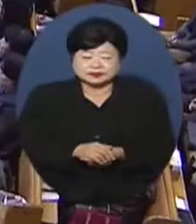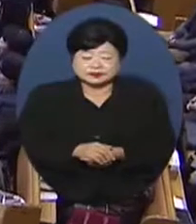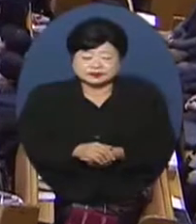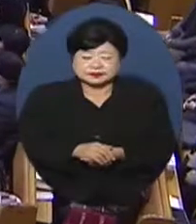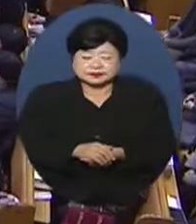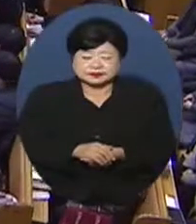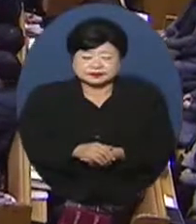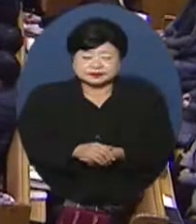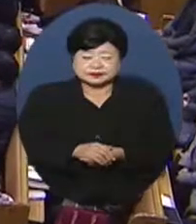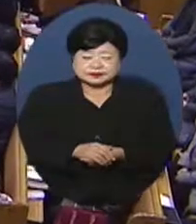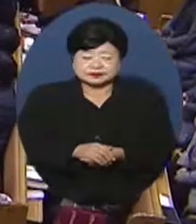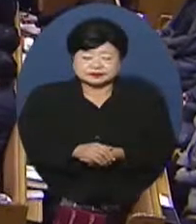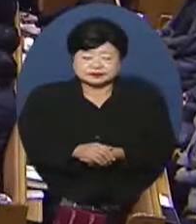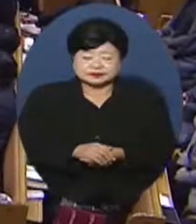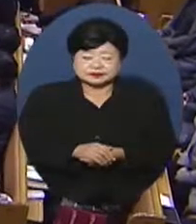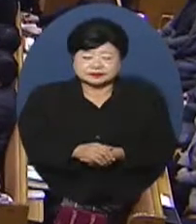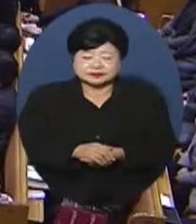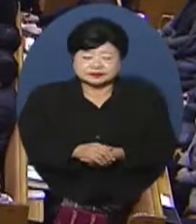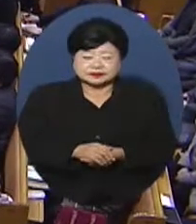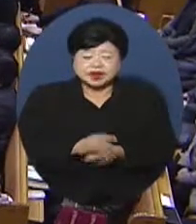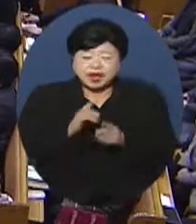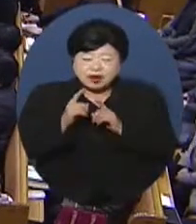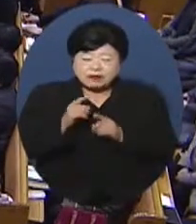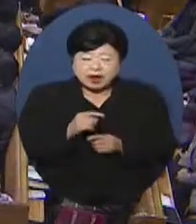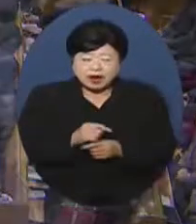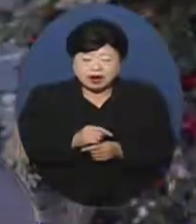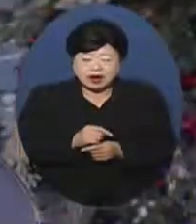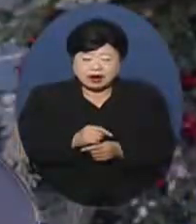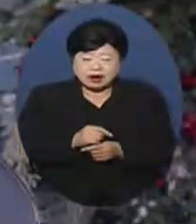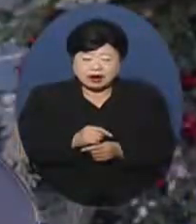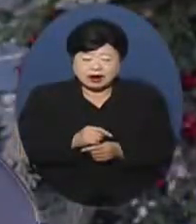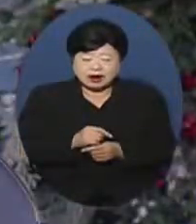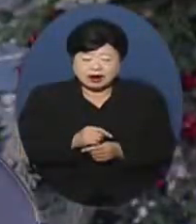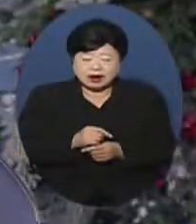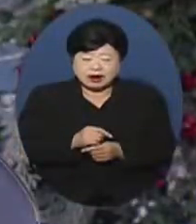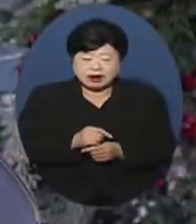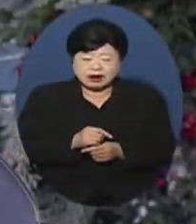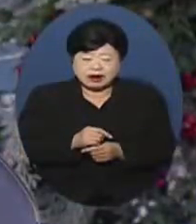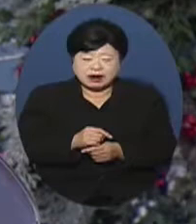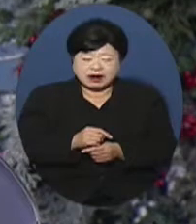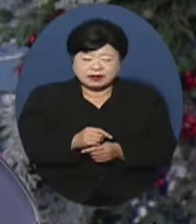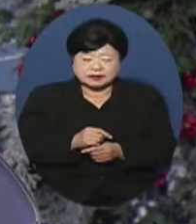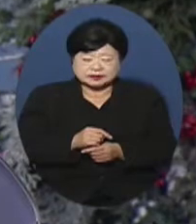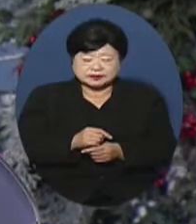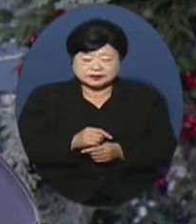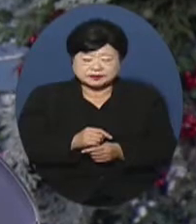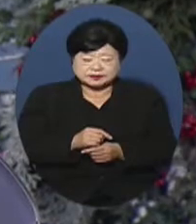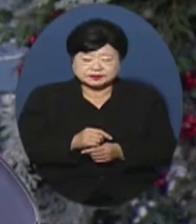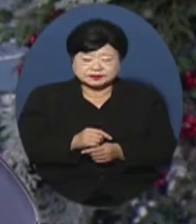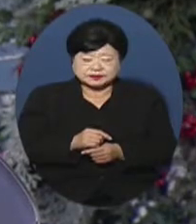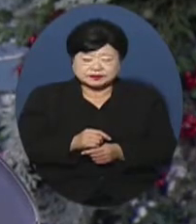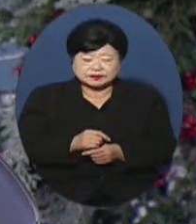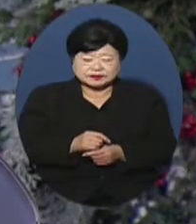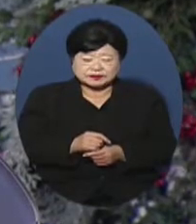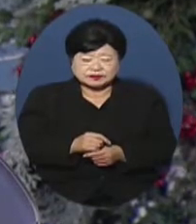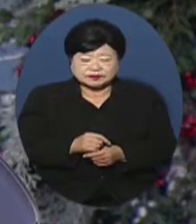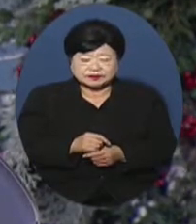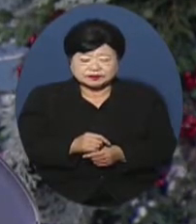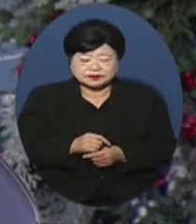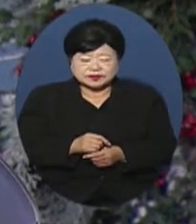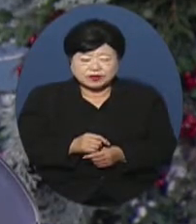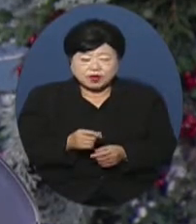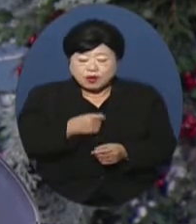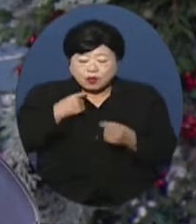싸 말래 더 고 때 만져보면 사나운 살을 마음대로 조정할 수 있습니다